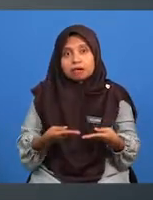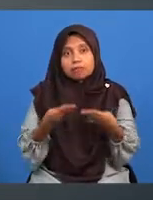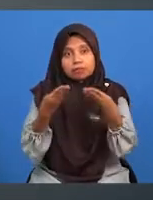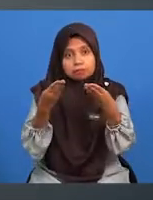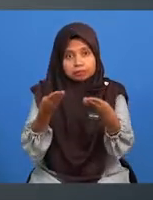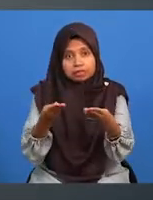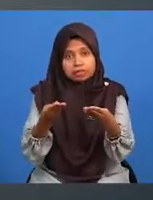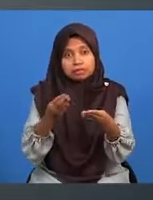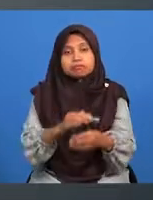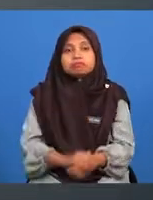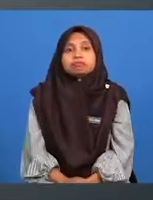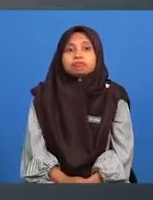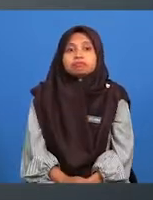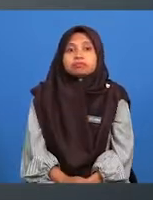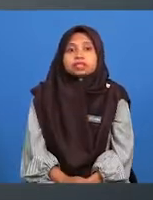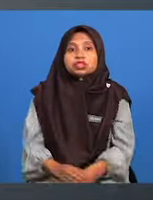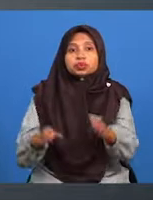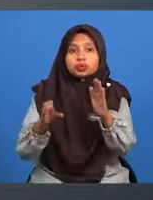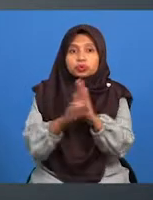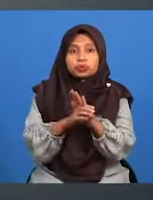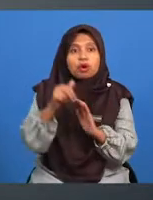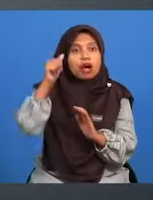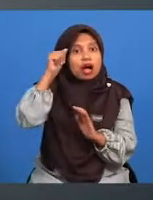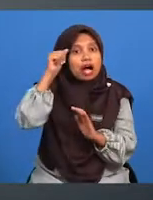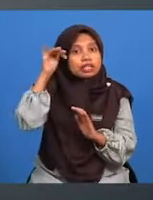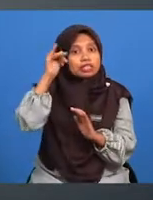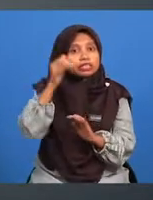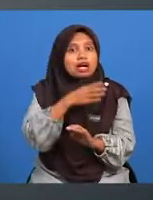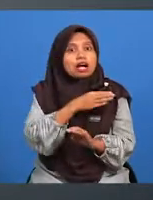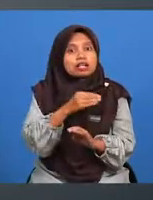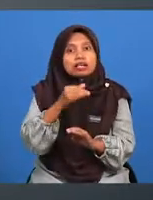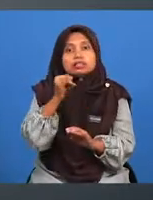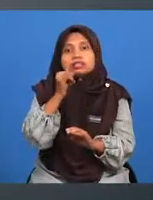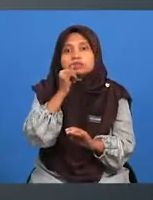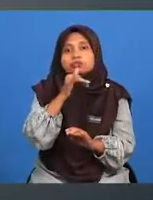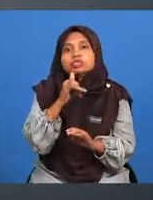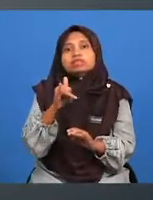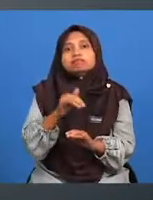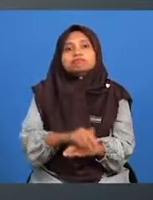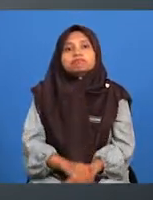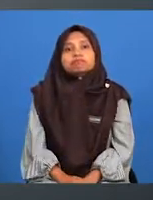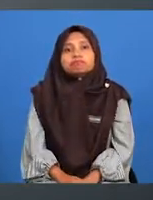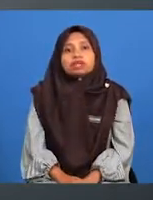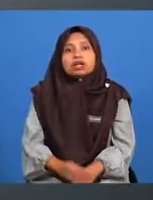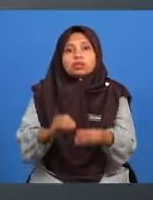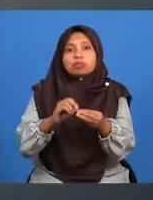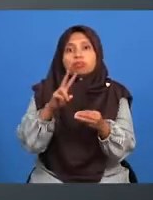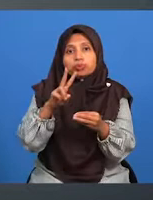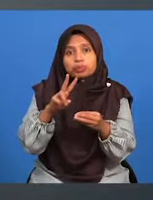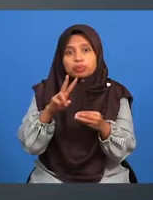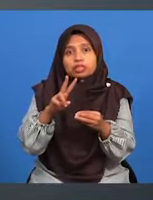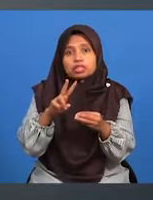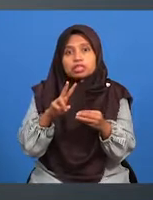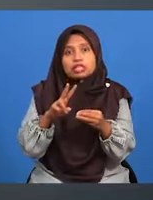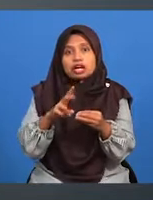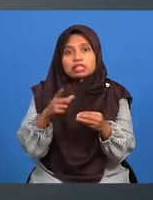hutang. Sebagai contoh, Aisyah dan ibunya Puan Maryam tadi. Rukun kedua,